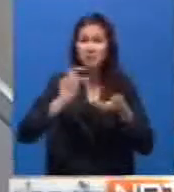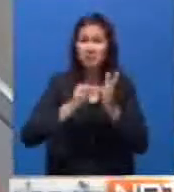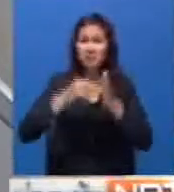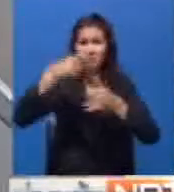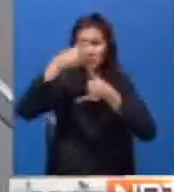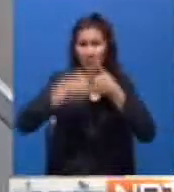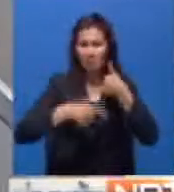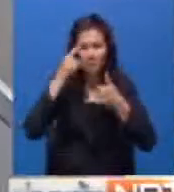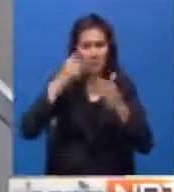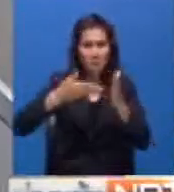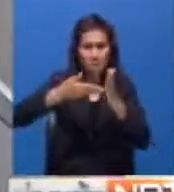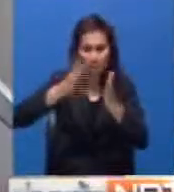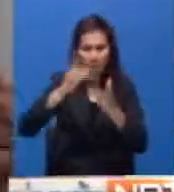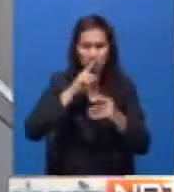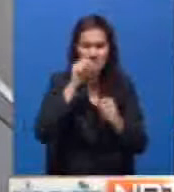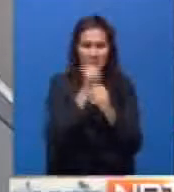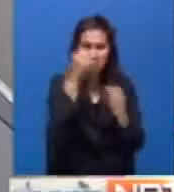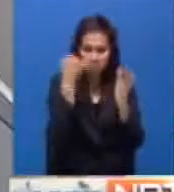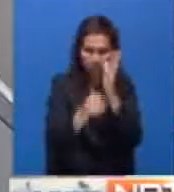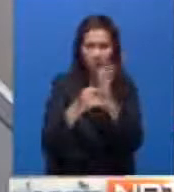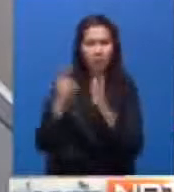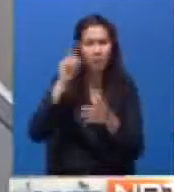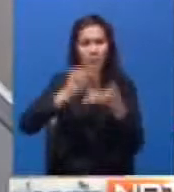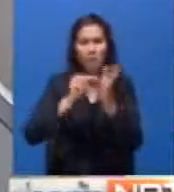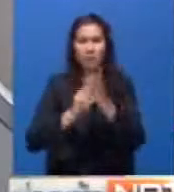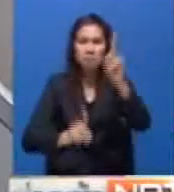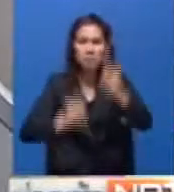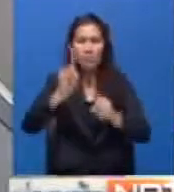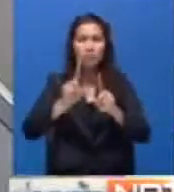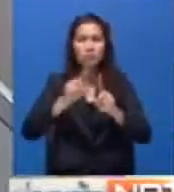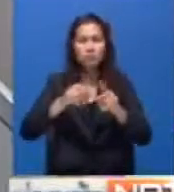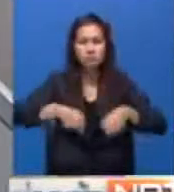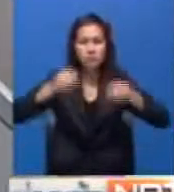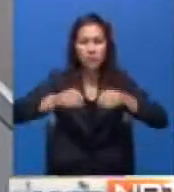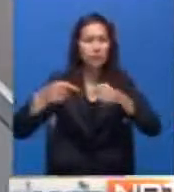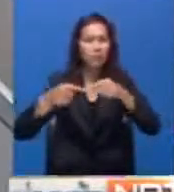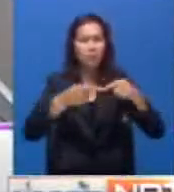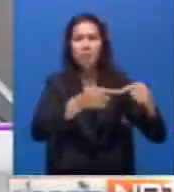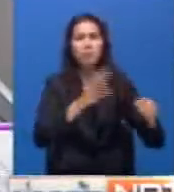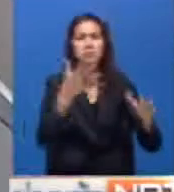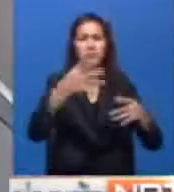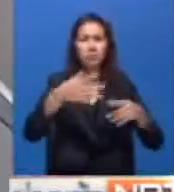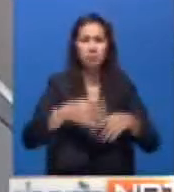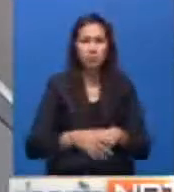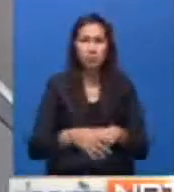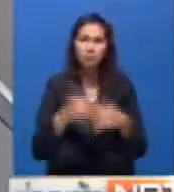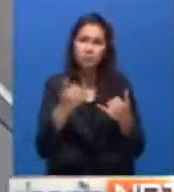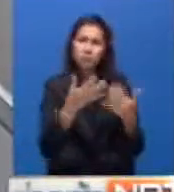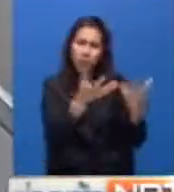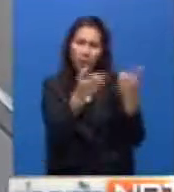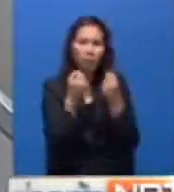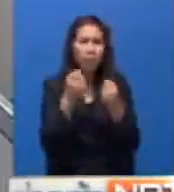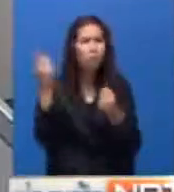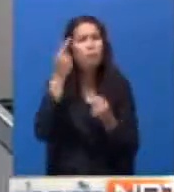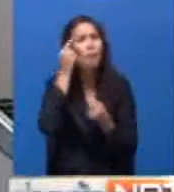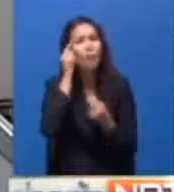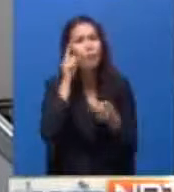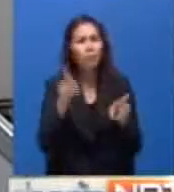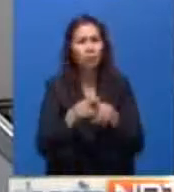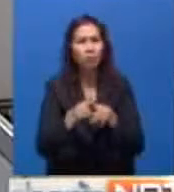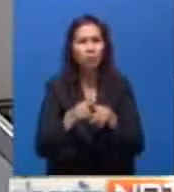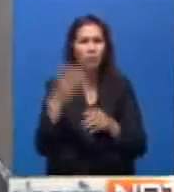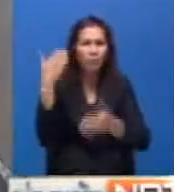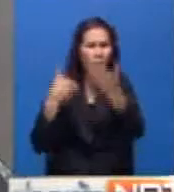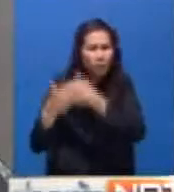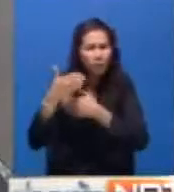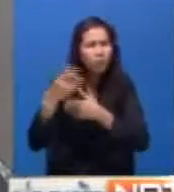สมบัติไม่ผ่านเขามีเรื่องมีอะไรอย่างนี้เขาก็จะประเมินไม่ต่อสัญญาให้อะไรประมาณนี้เขาก็รับมาเขาก็ไม่รู้เหมือนกันถูกไหมครับเช็คประวั